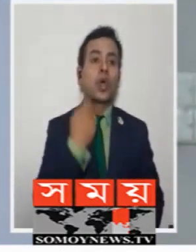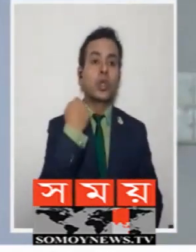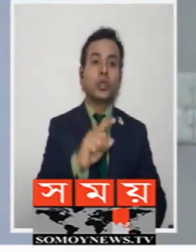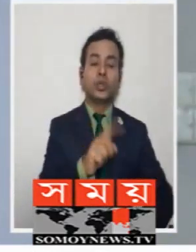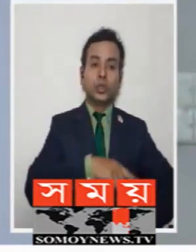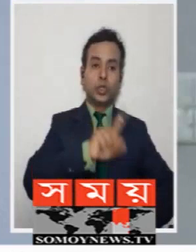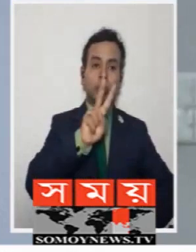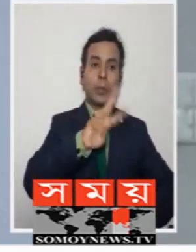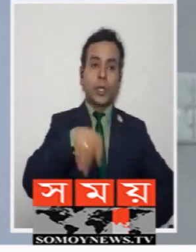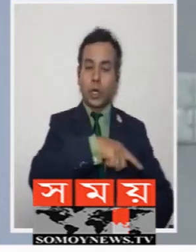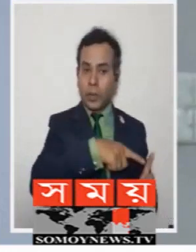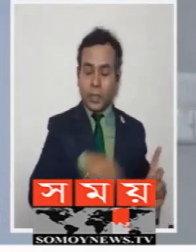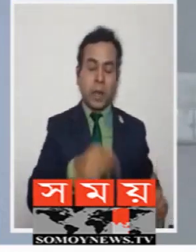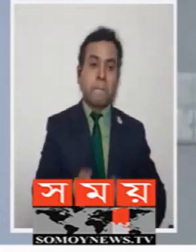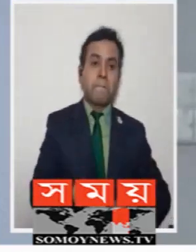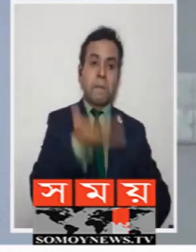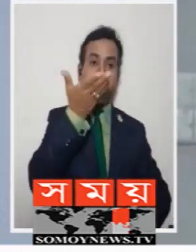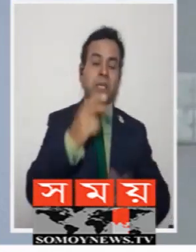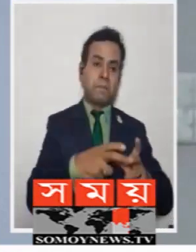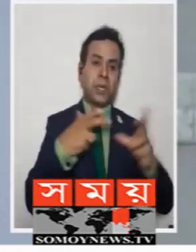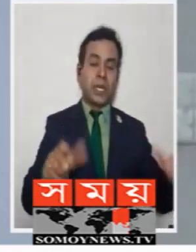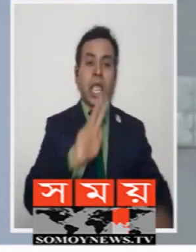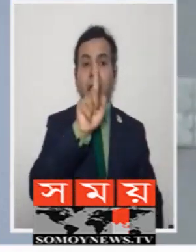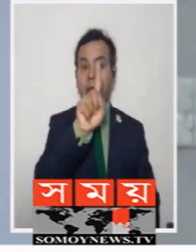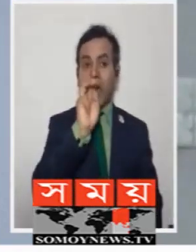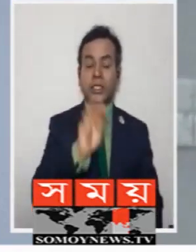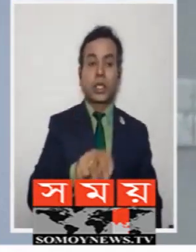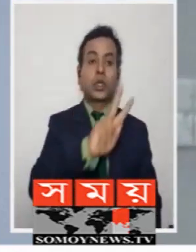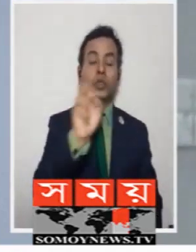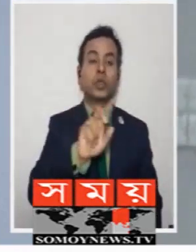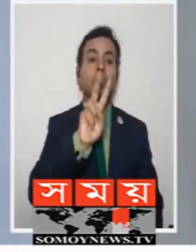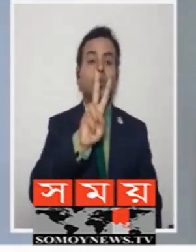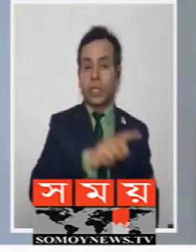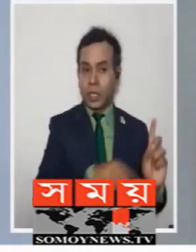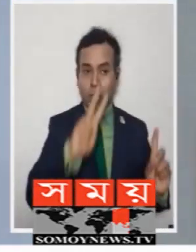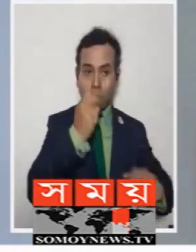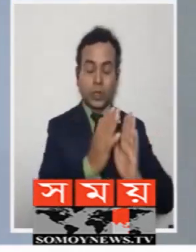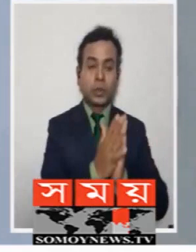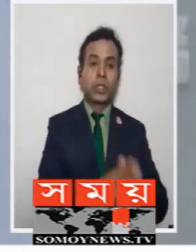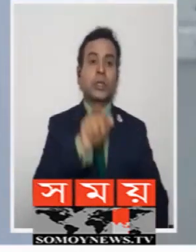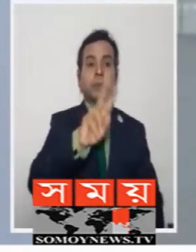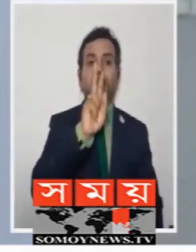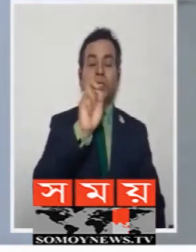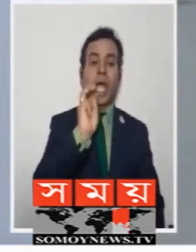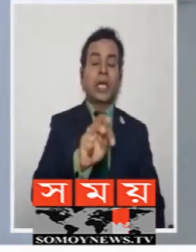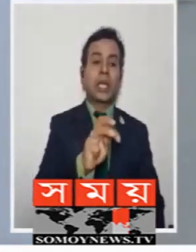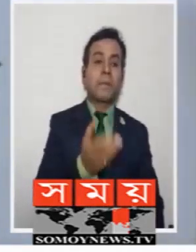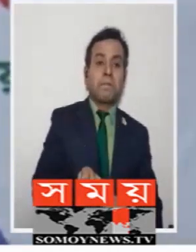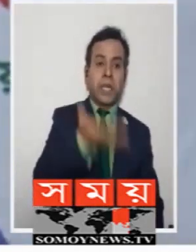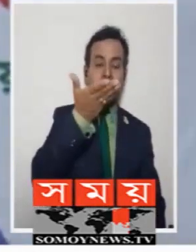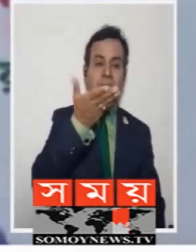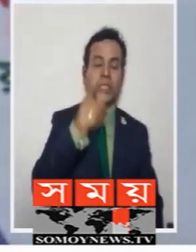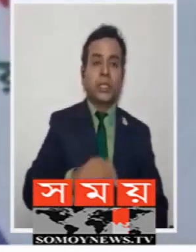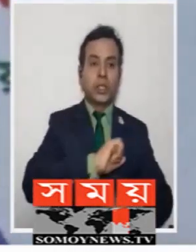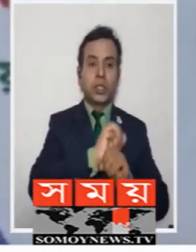1,202 জন। এবং এ পর্যন্ত আমাদের শনাক্ত 20,000 ছাড়িয়ে গেল, আমাদের শনাক্ত 20,065 জন। গত